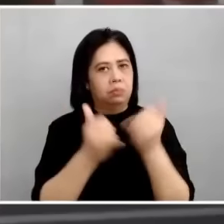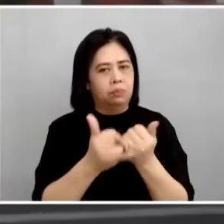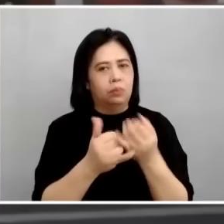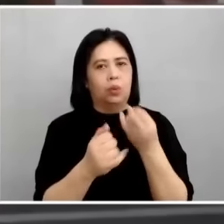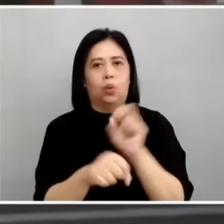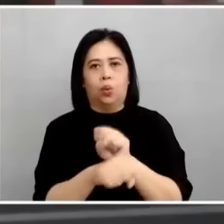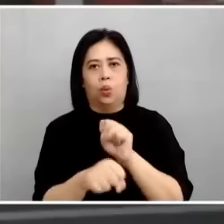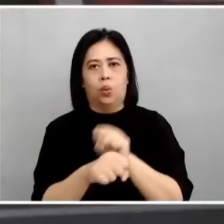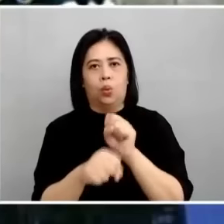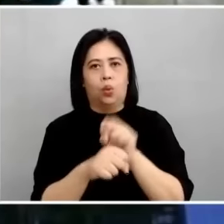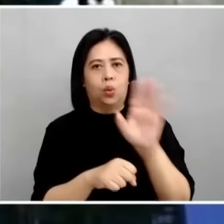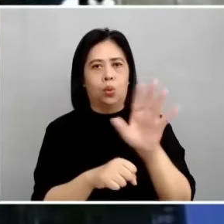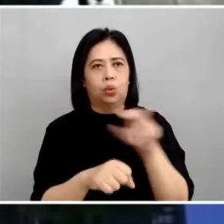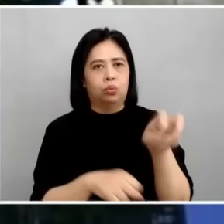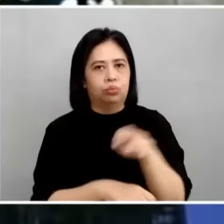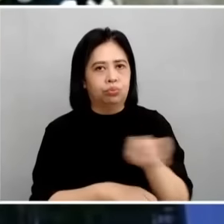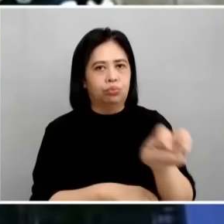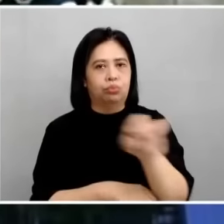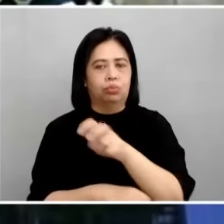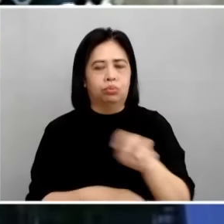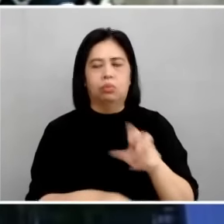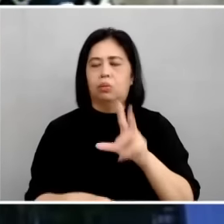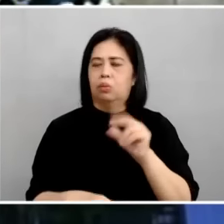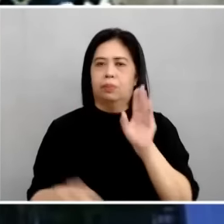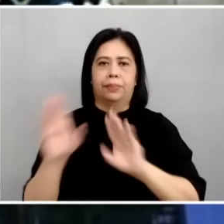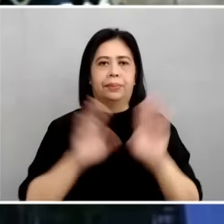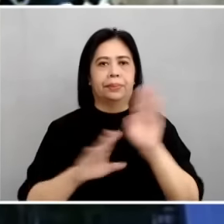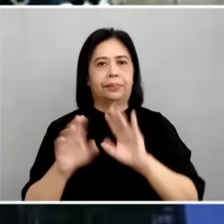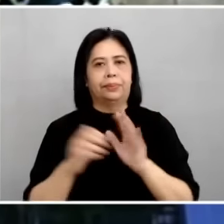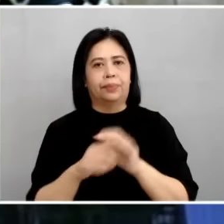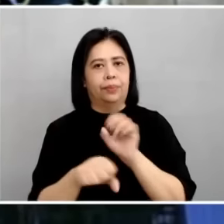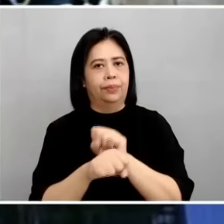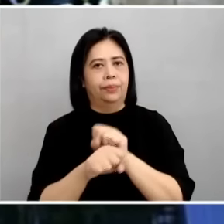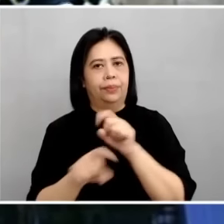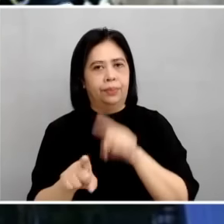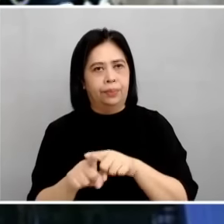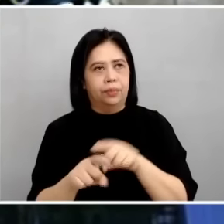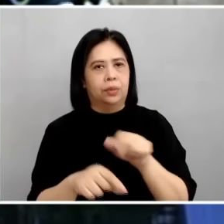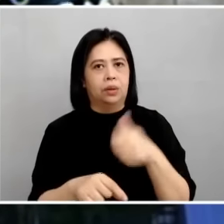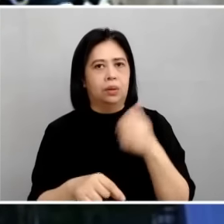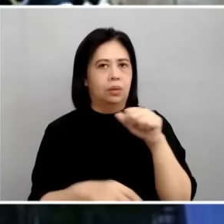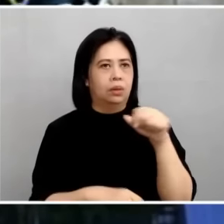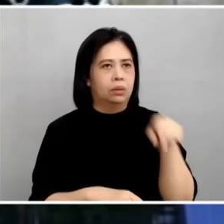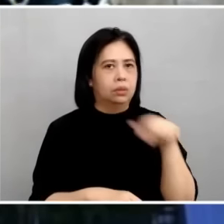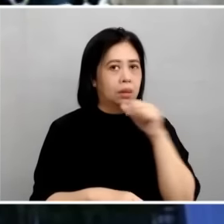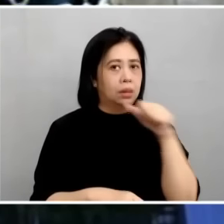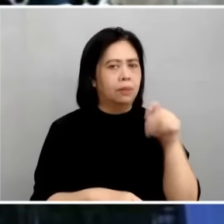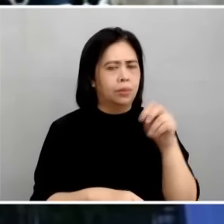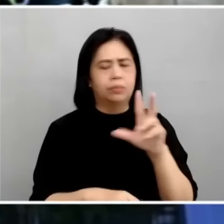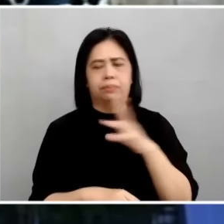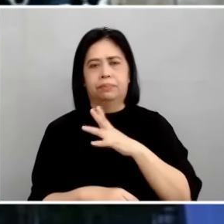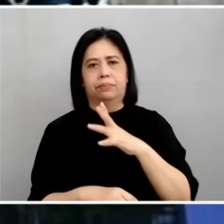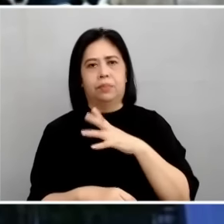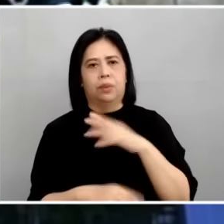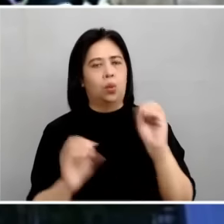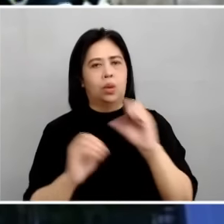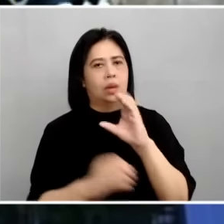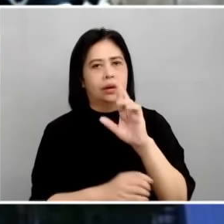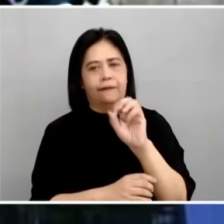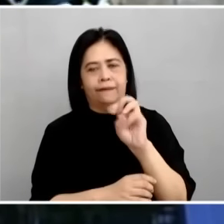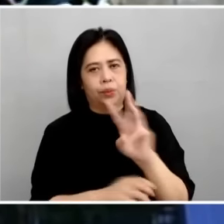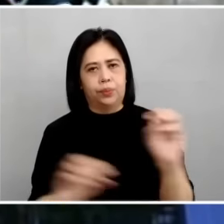ang mga lakad nila. Pero hindi problema yon dun sa worker, sa ating worker APOR dahil wala silang curfew, wala